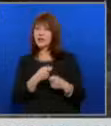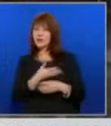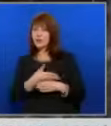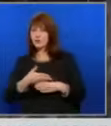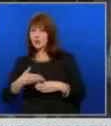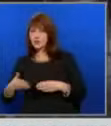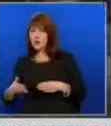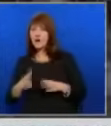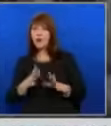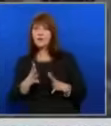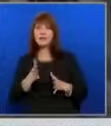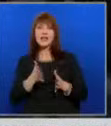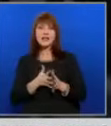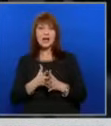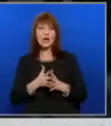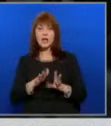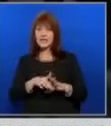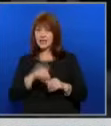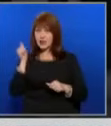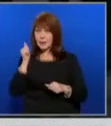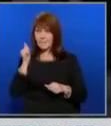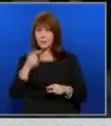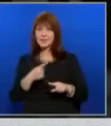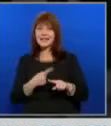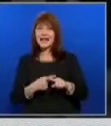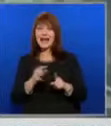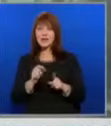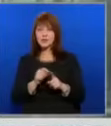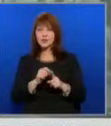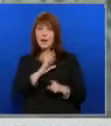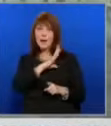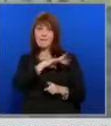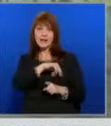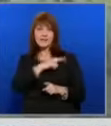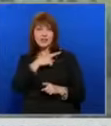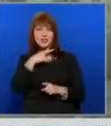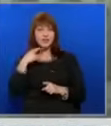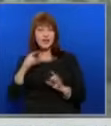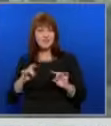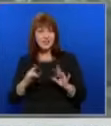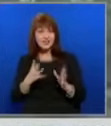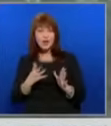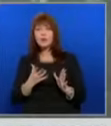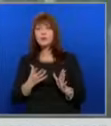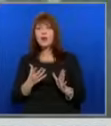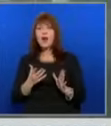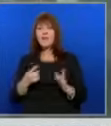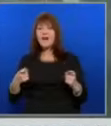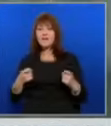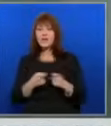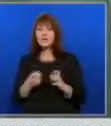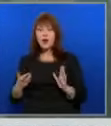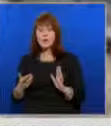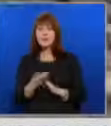на цивилните да напуснат центъра на Хан Юнис. Палестинските жертви от началото на войната са над 18 000 души.